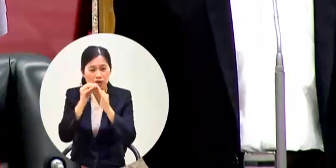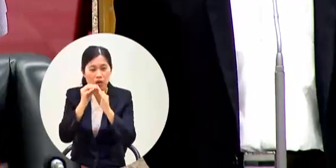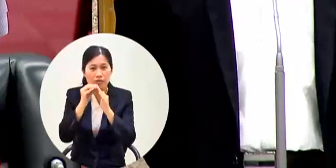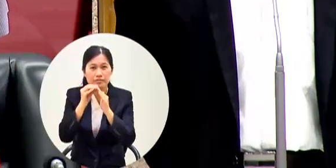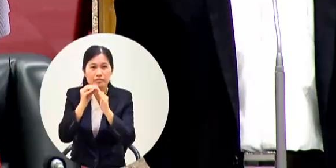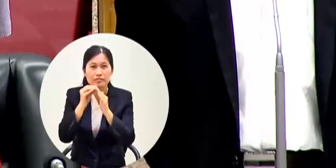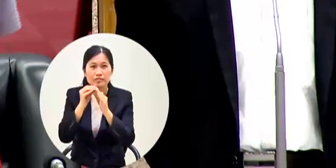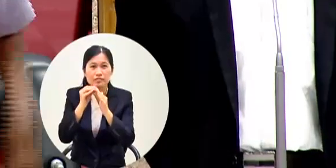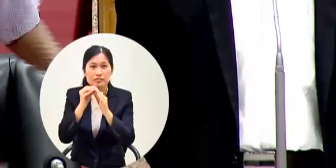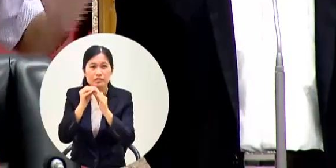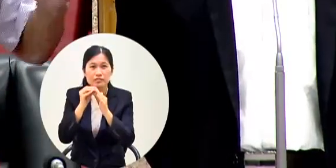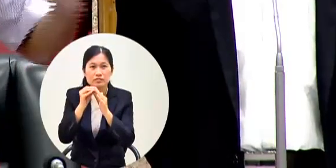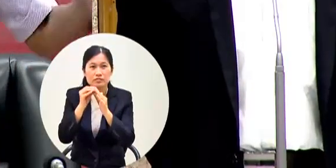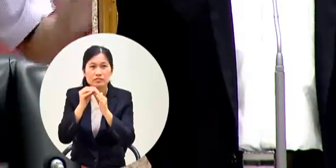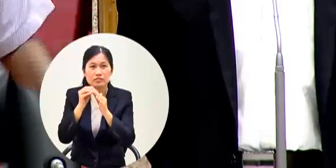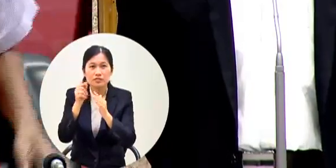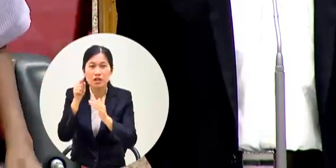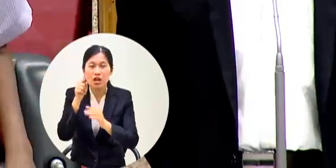教育局、